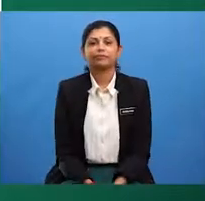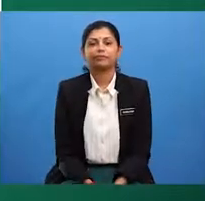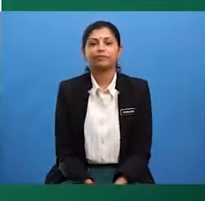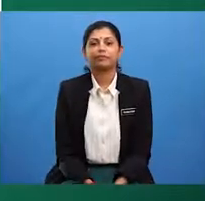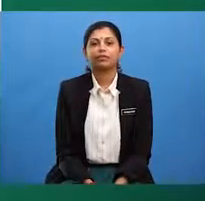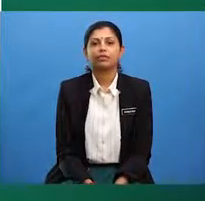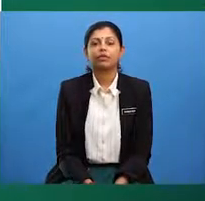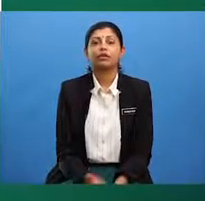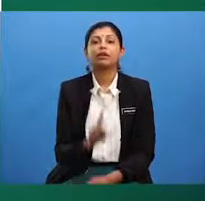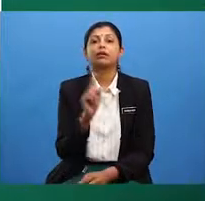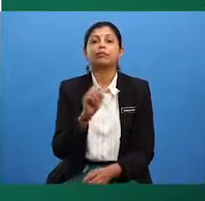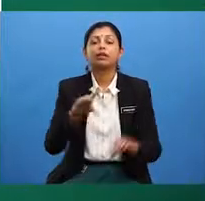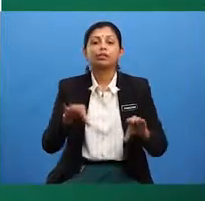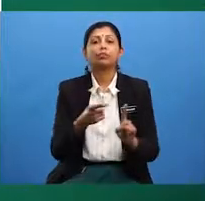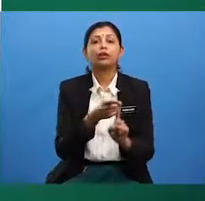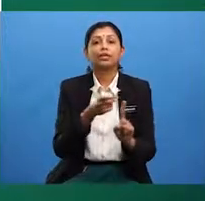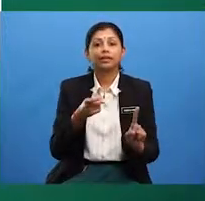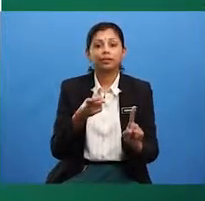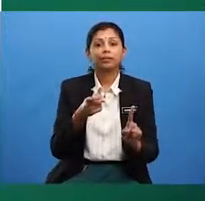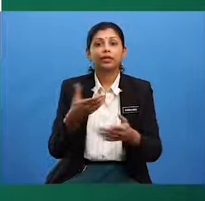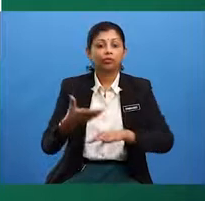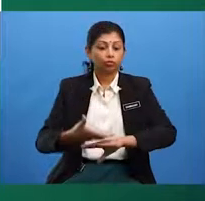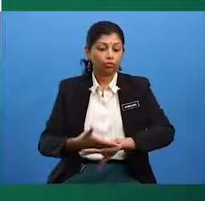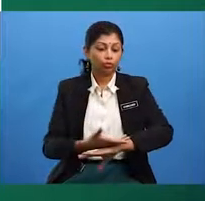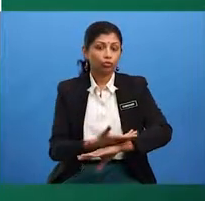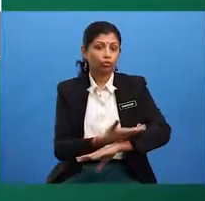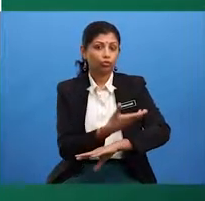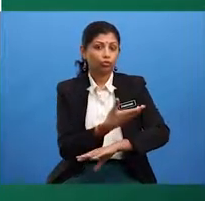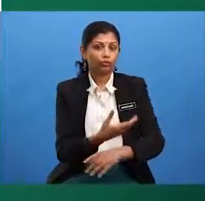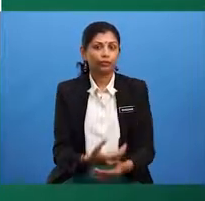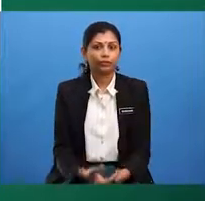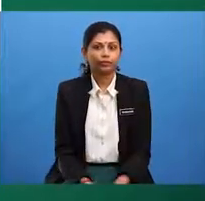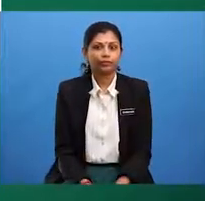Objek manakah yang diperbuat daripada bulu?